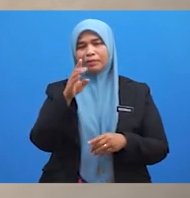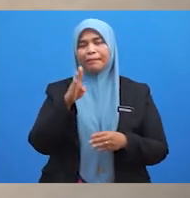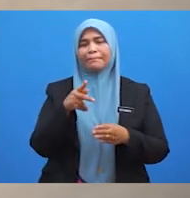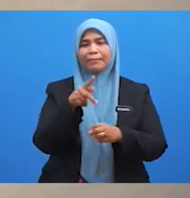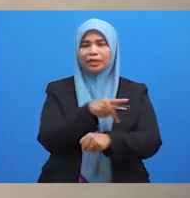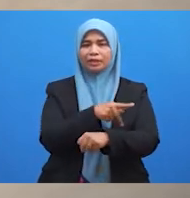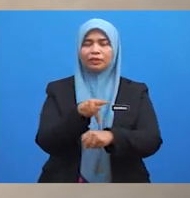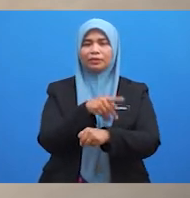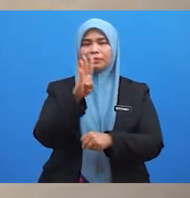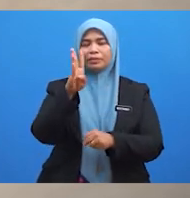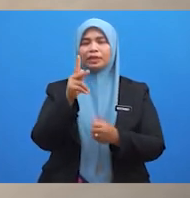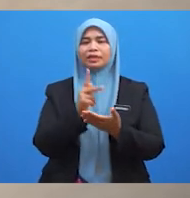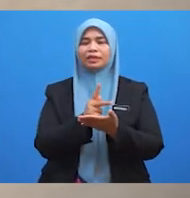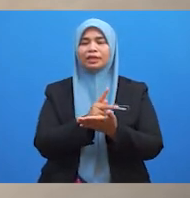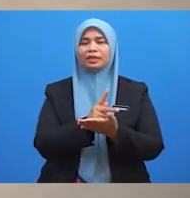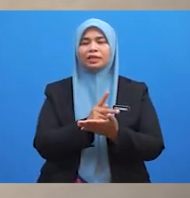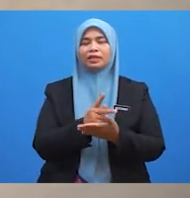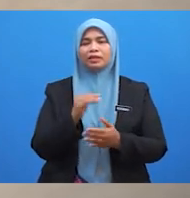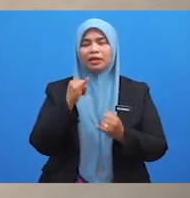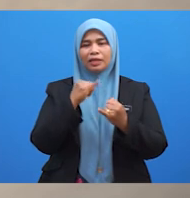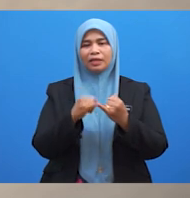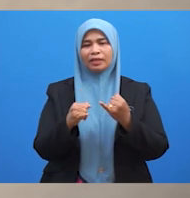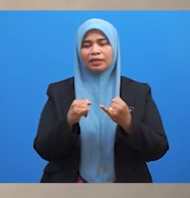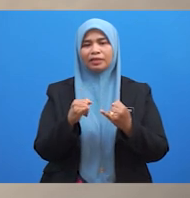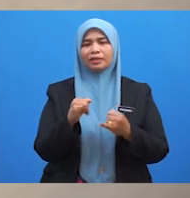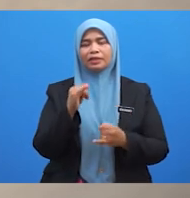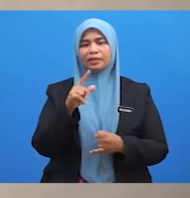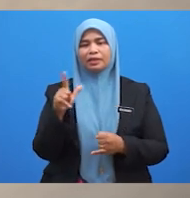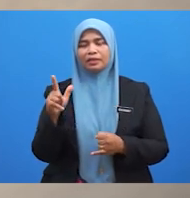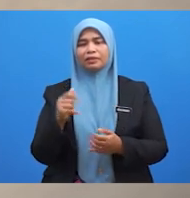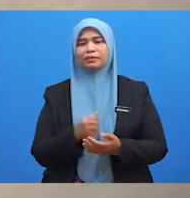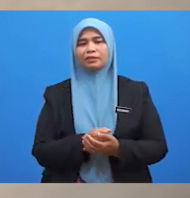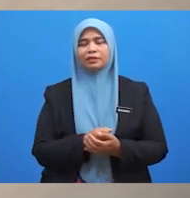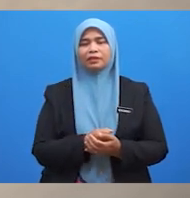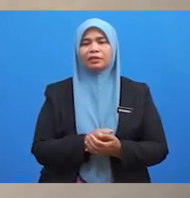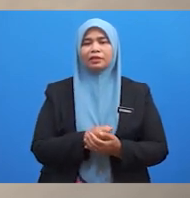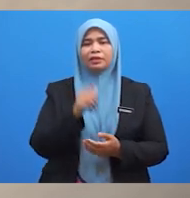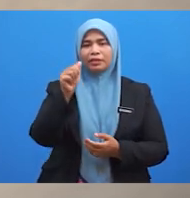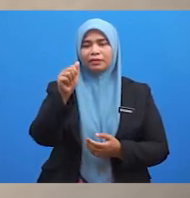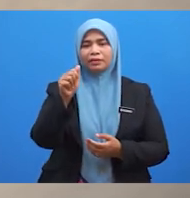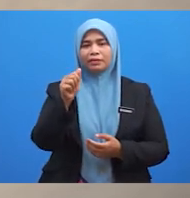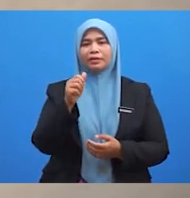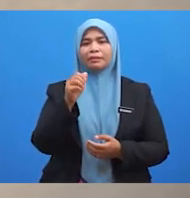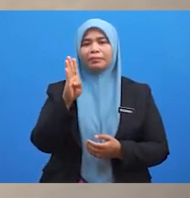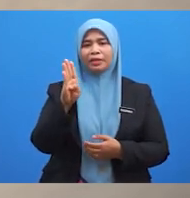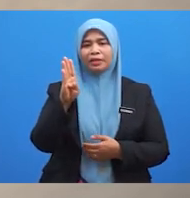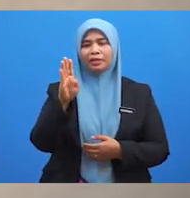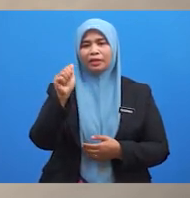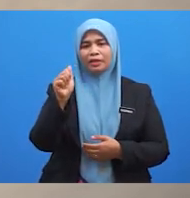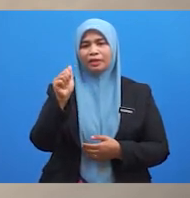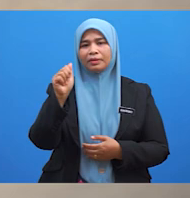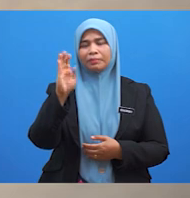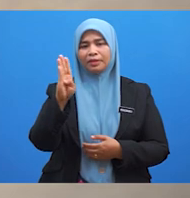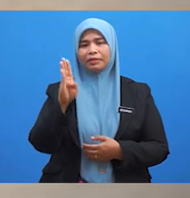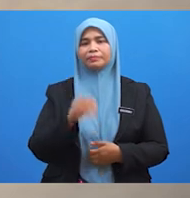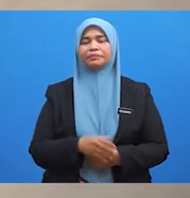kerat, rima akhir pada baris dilabelkan sebagai A, B, A,